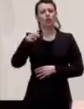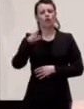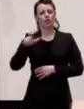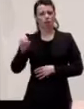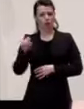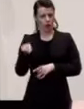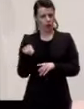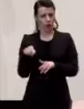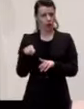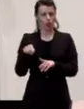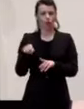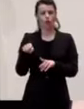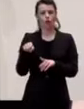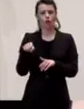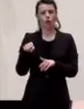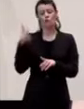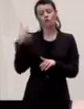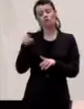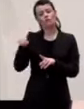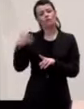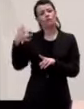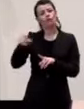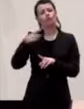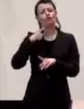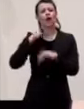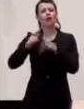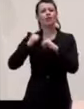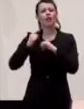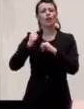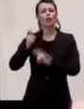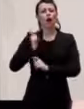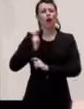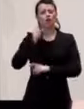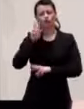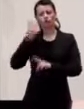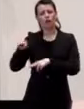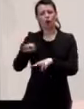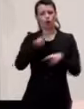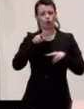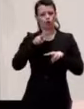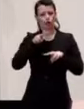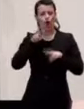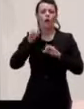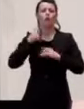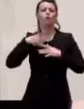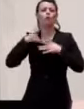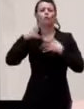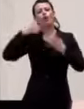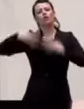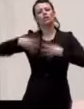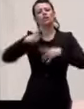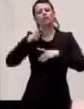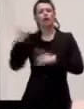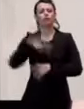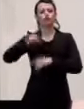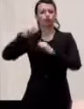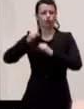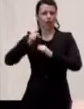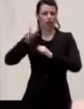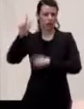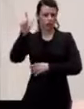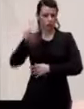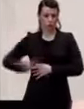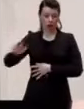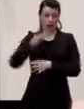stato direttore dell'Agenzia dei Controlli del Sistema Sociosanitario Lombardo per circa 2 anni, quindi l'agenzia che faceva